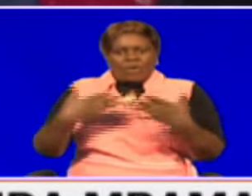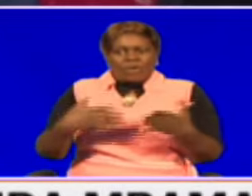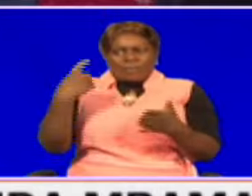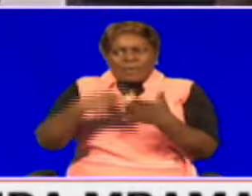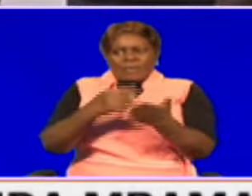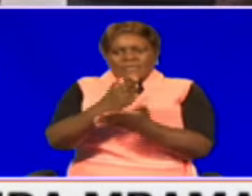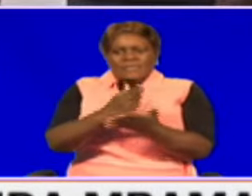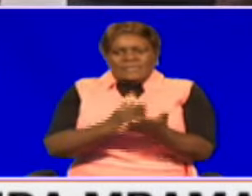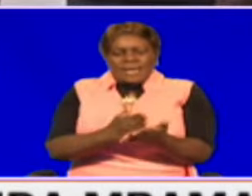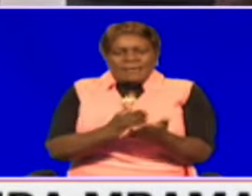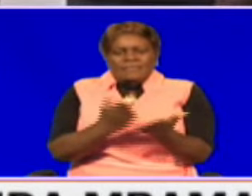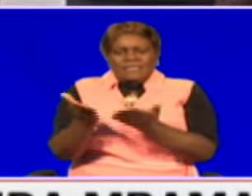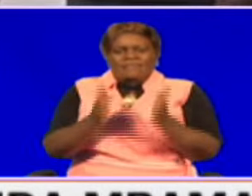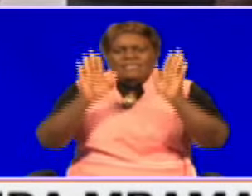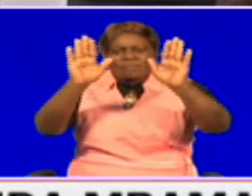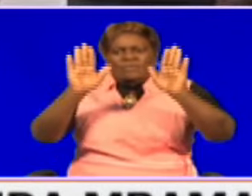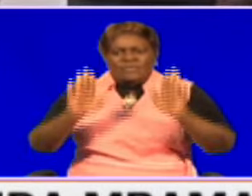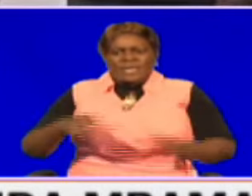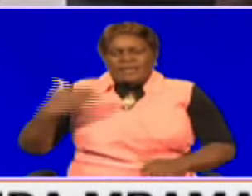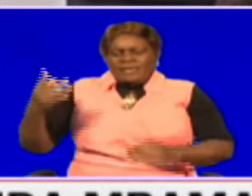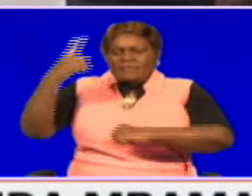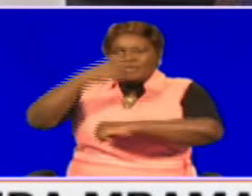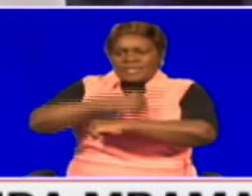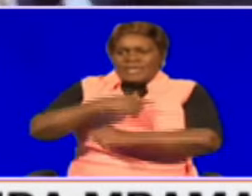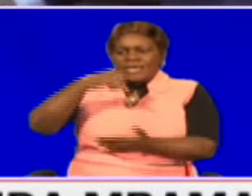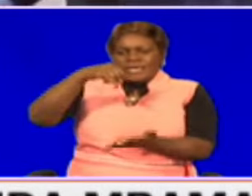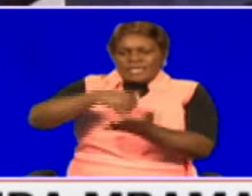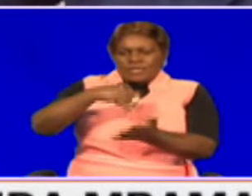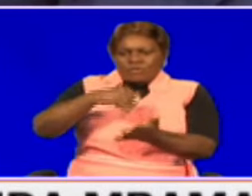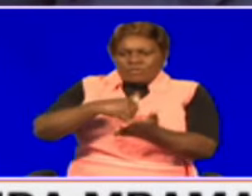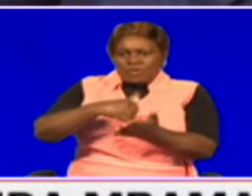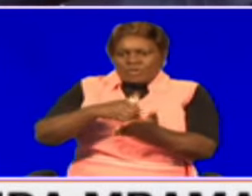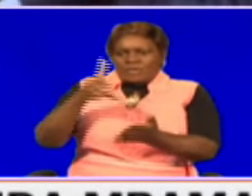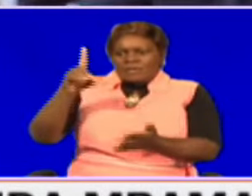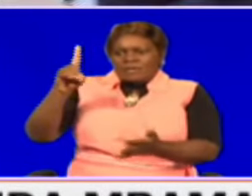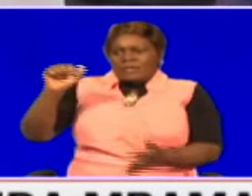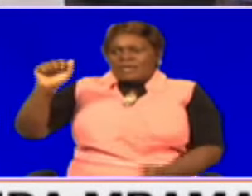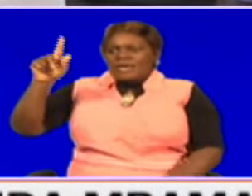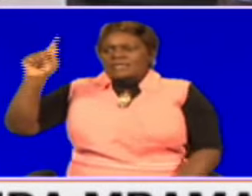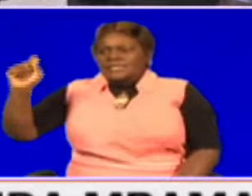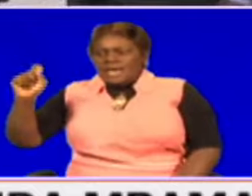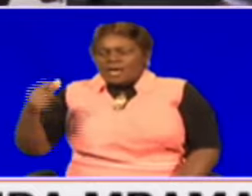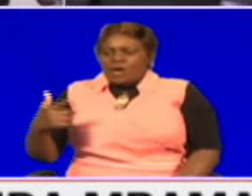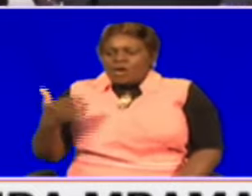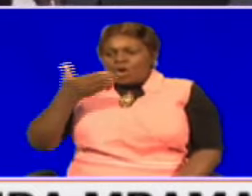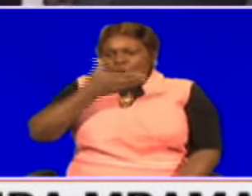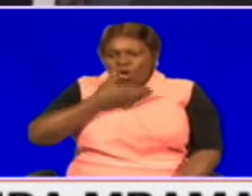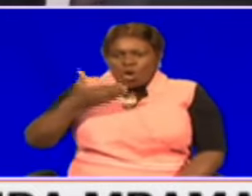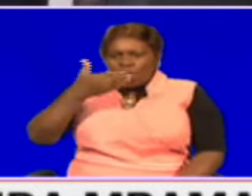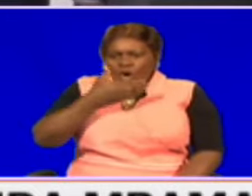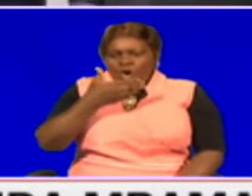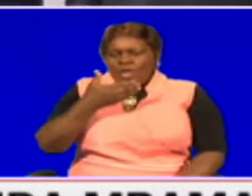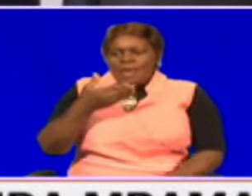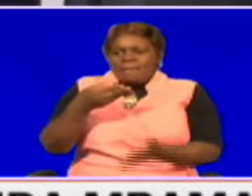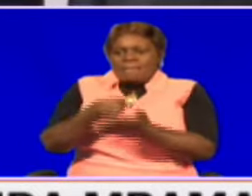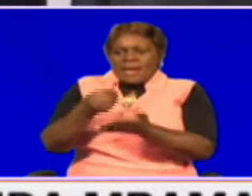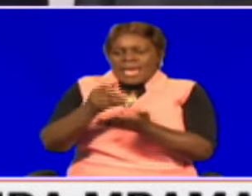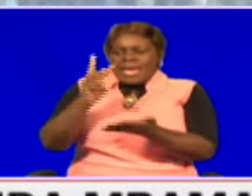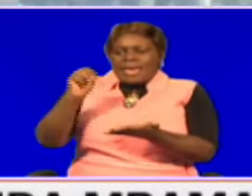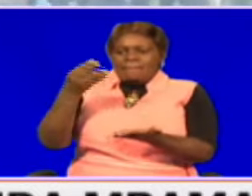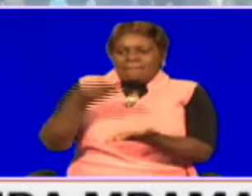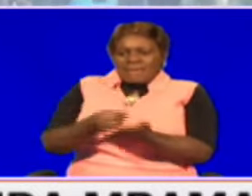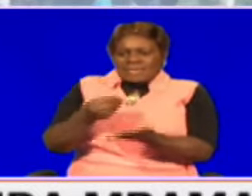kwa baadhi ya huduma muhimu za kila siku ikijumuisha data ya mitandao, mafuta, uhamishaji wa fedha na